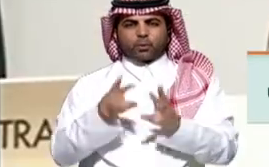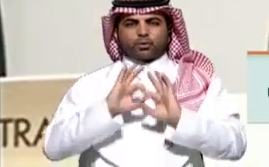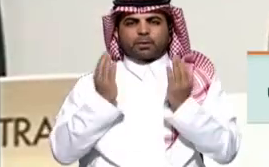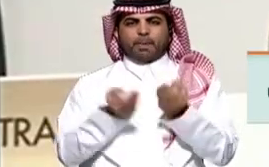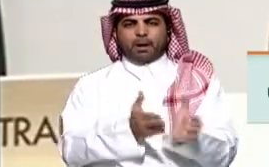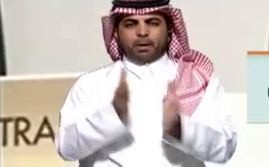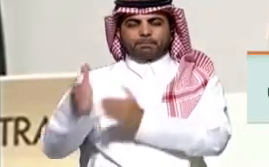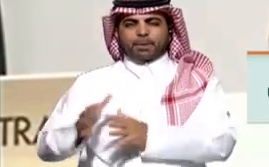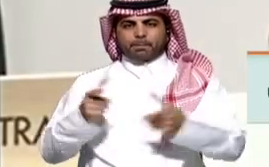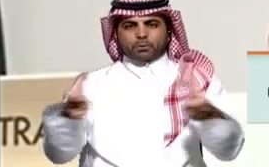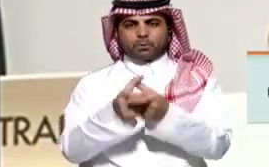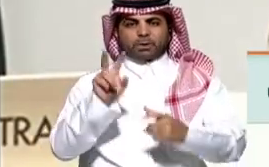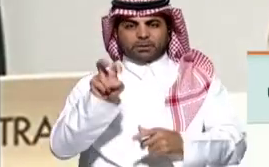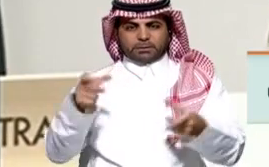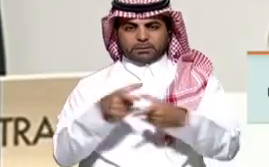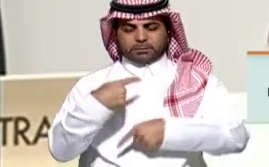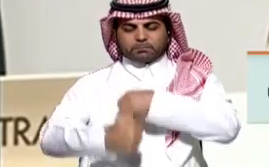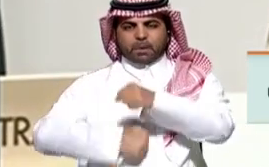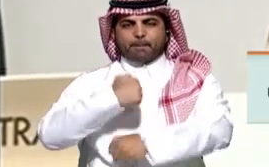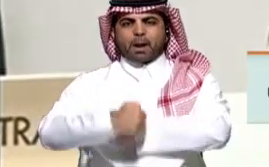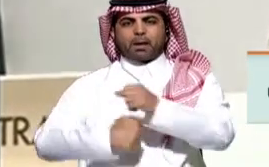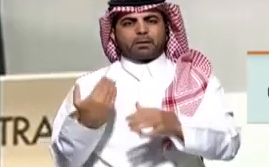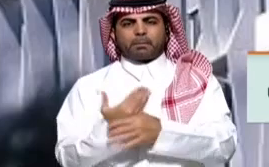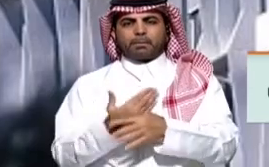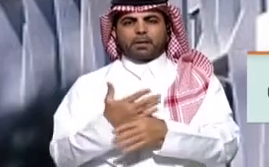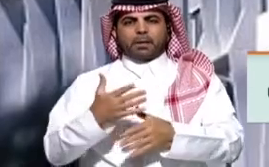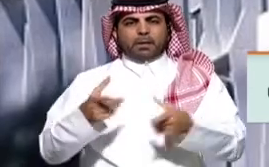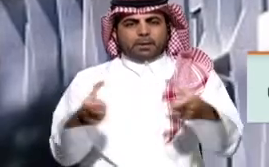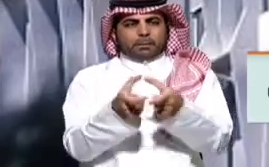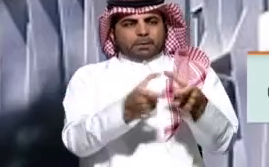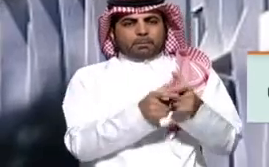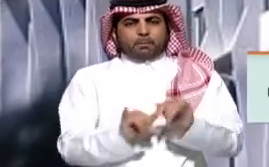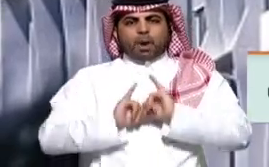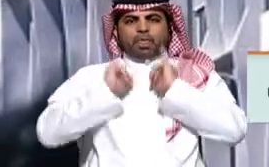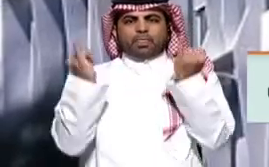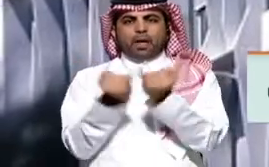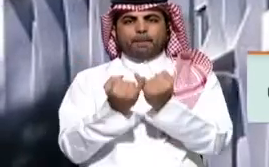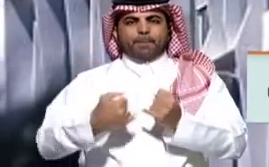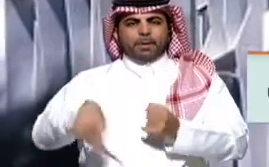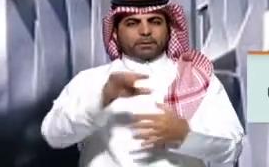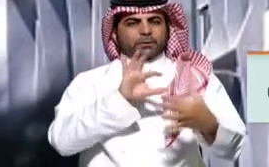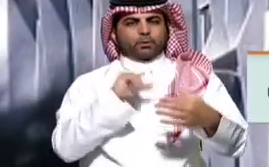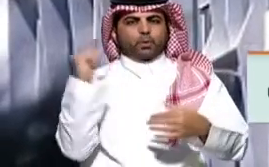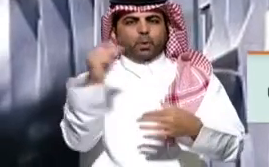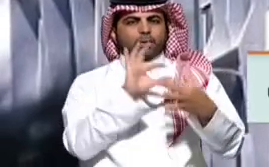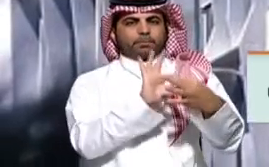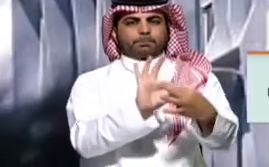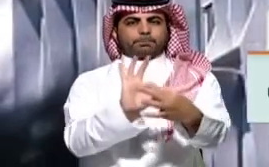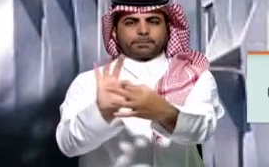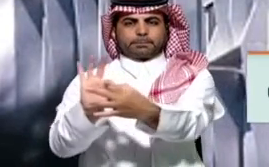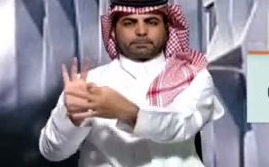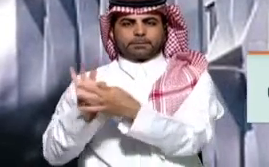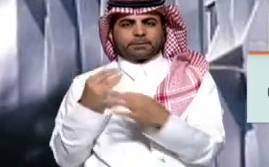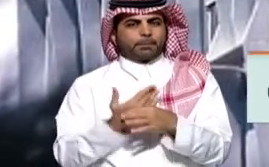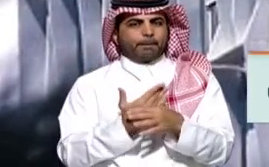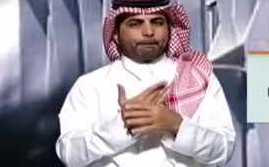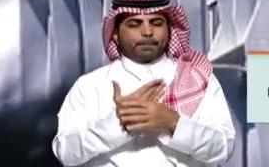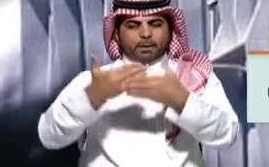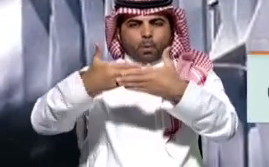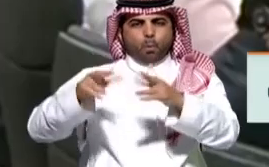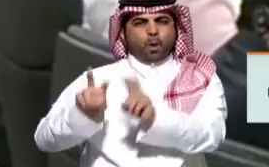مجموعة العشرين ستعمل أيضا من خلال هذه القمة مع المنظمات الدولية للتوصل للطرق اللازمة لتخفيف